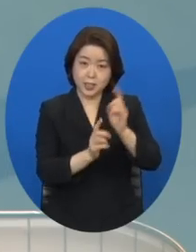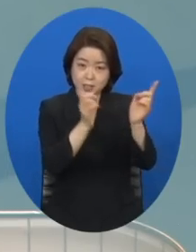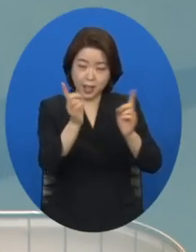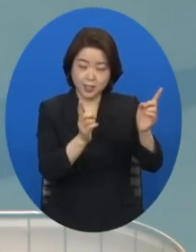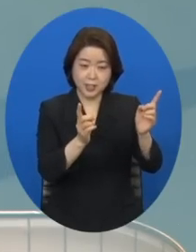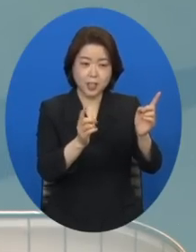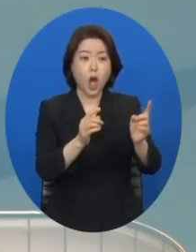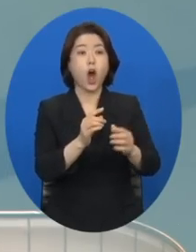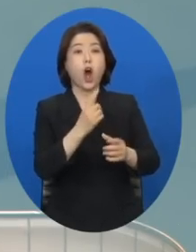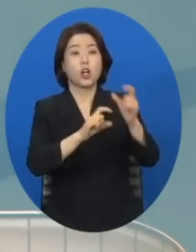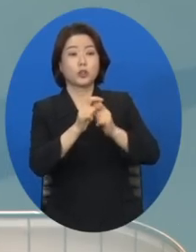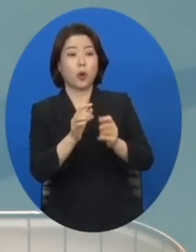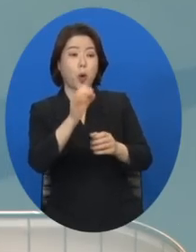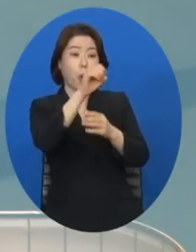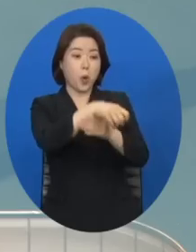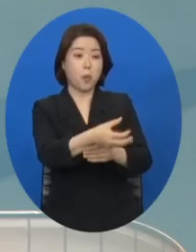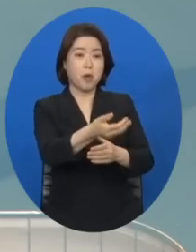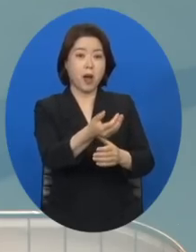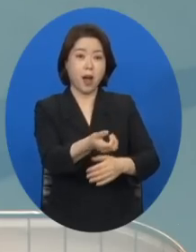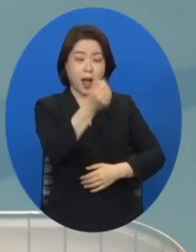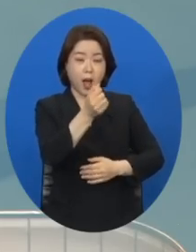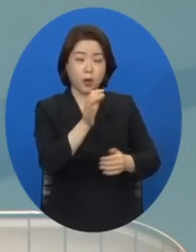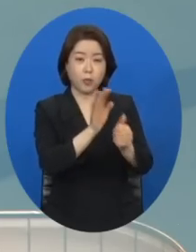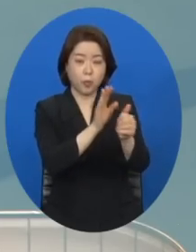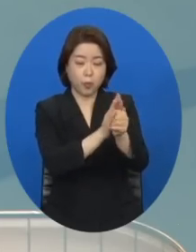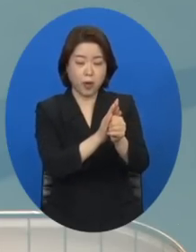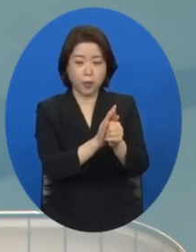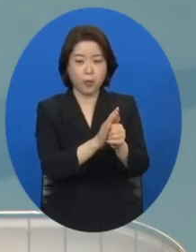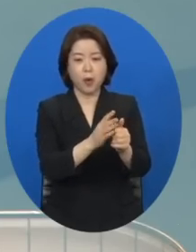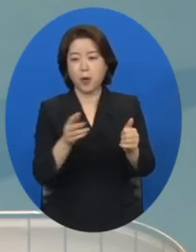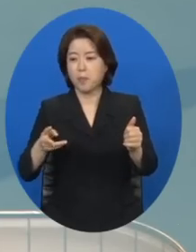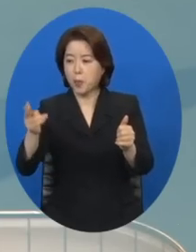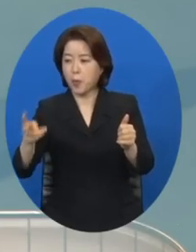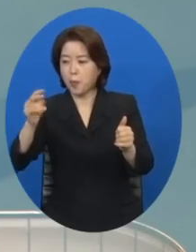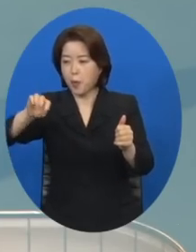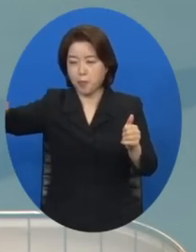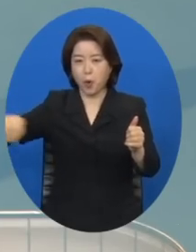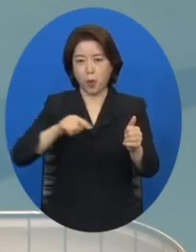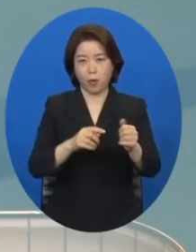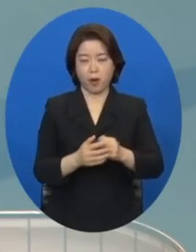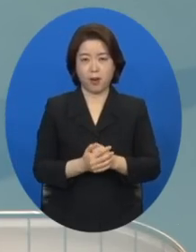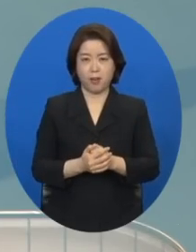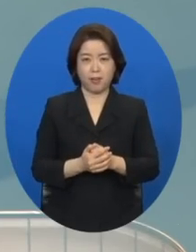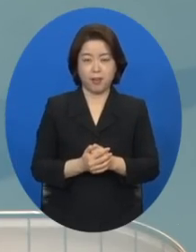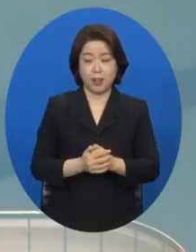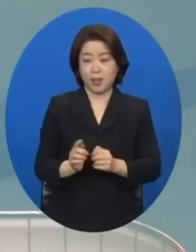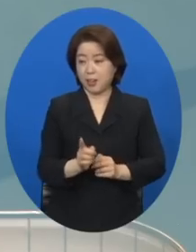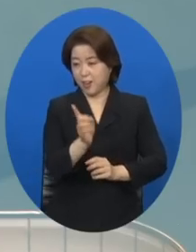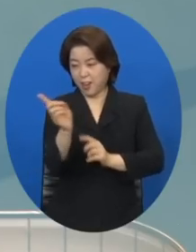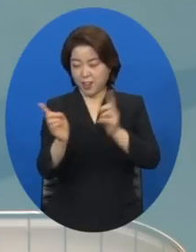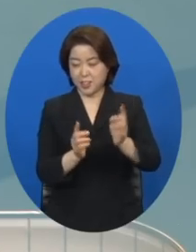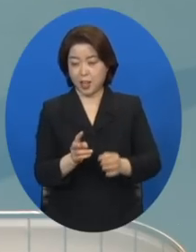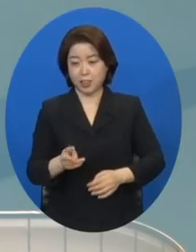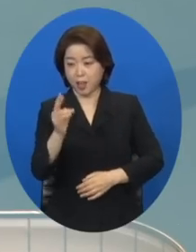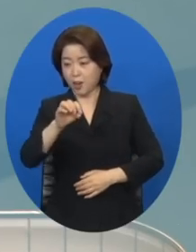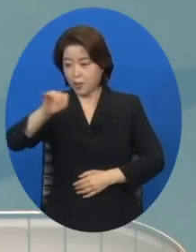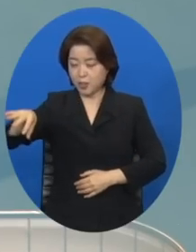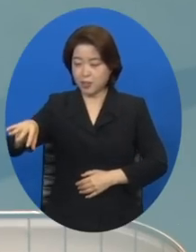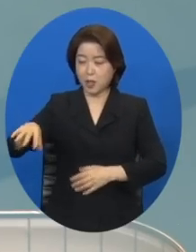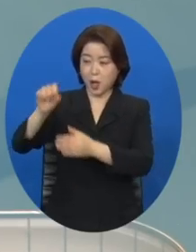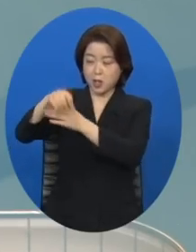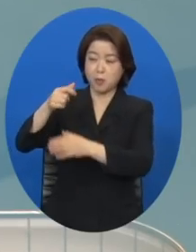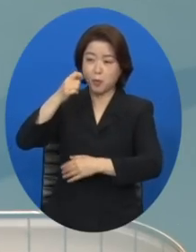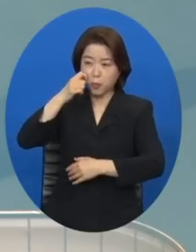하시라고 손절하신다는 거예요 그러면 이해가 가시겠습니까 가치가 떨어져 나가서 열매를 못 맺는 건 뭐 당연한 것입니다